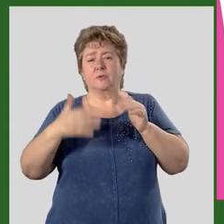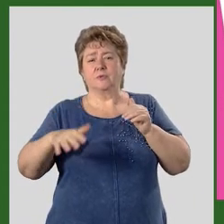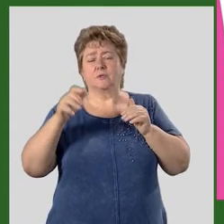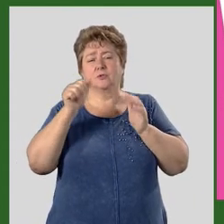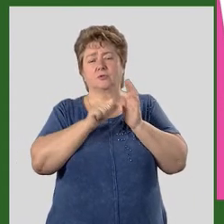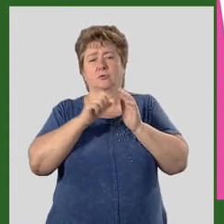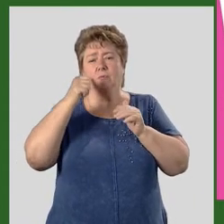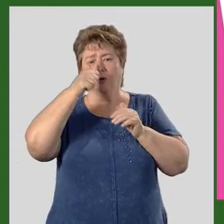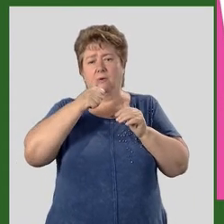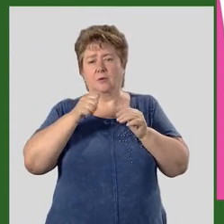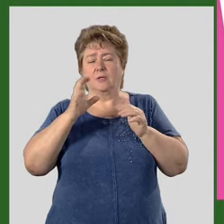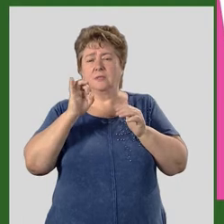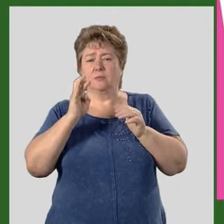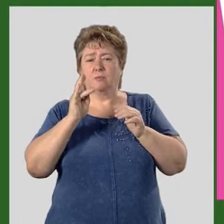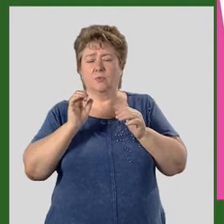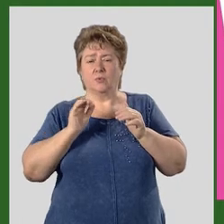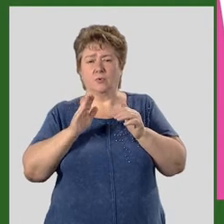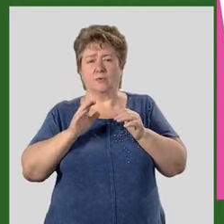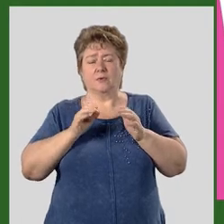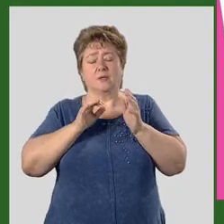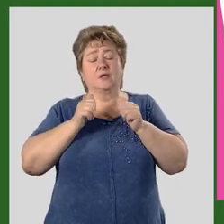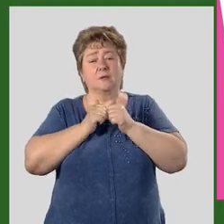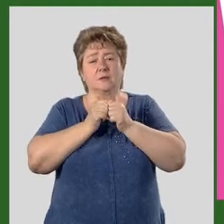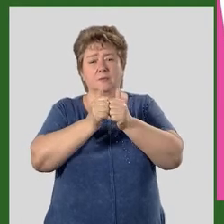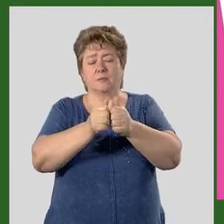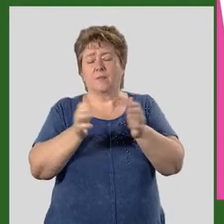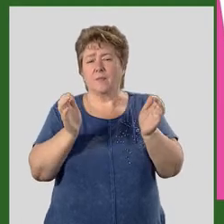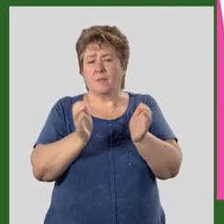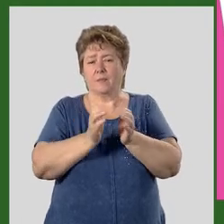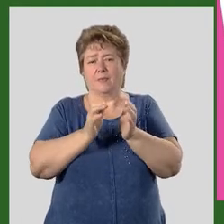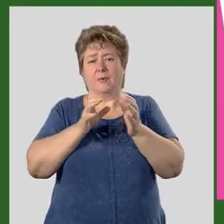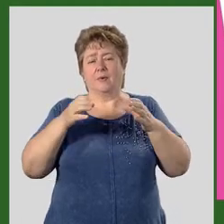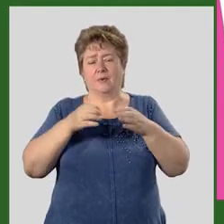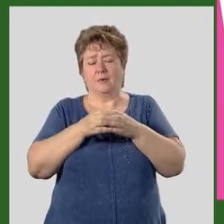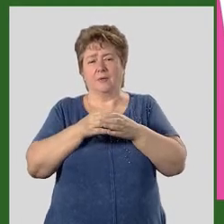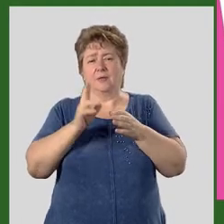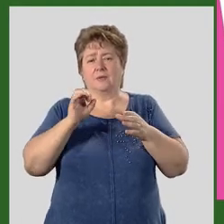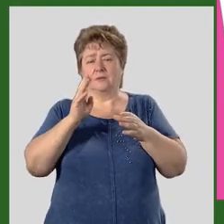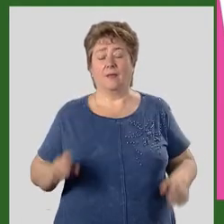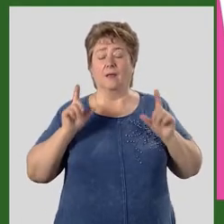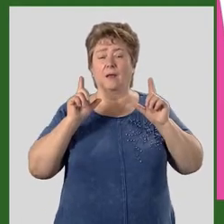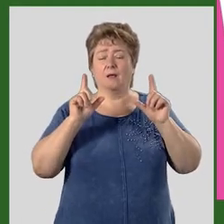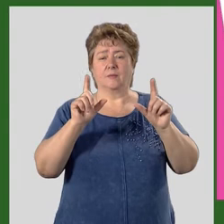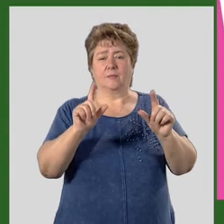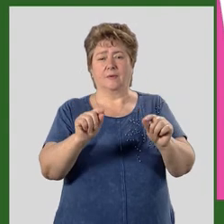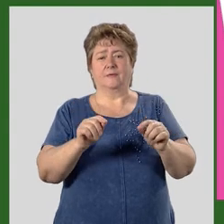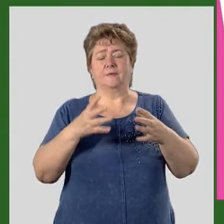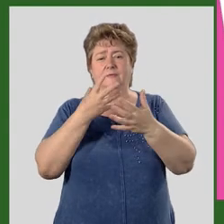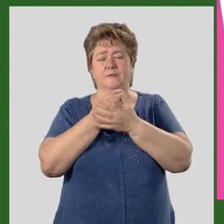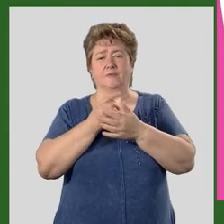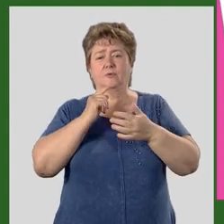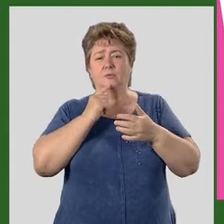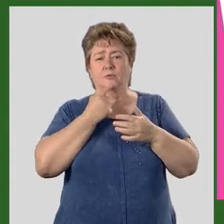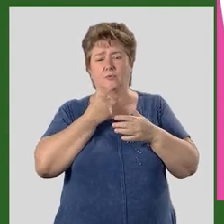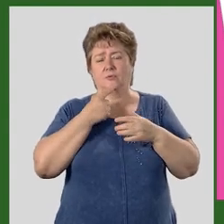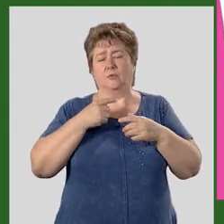1856 году Семенов в сопровождении небольшого отряда казаков отправились в свою